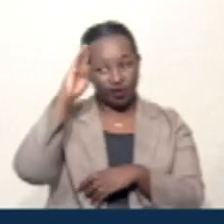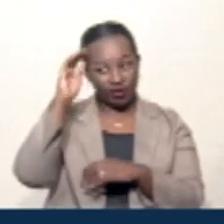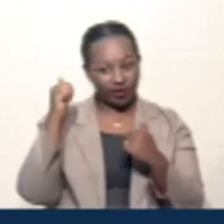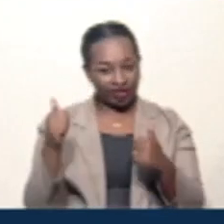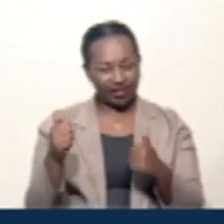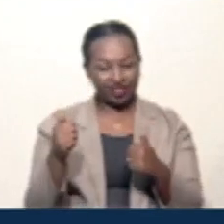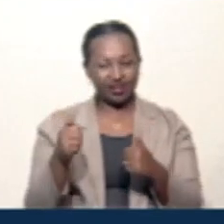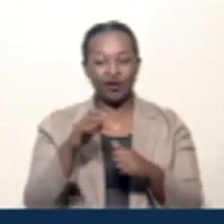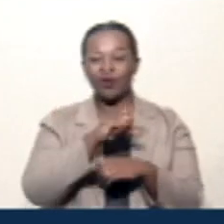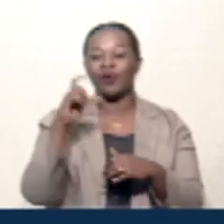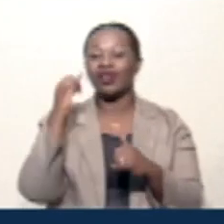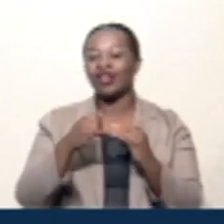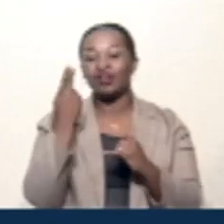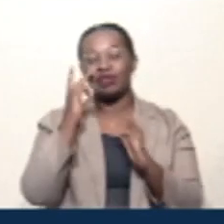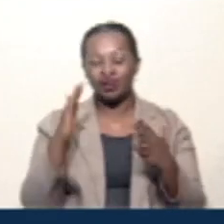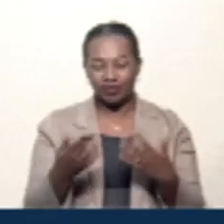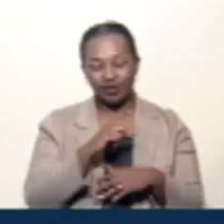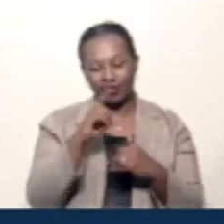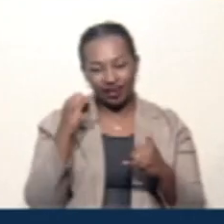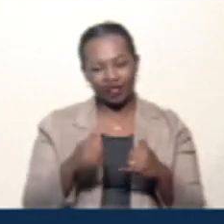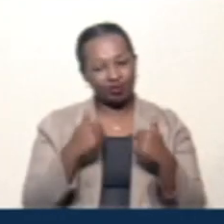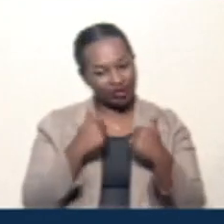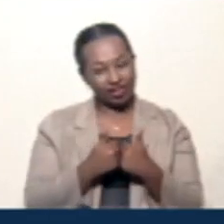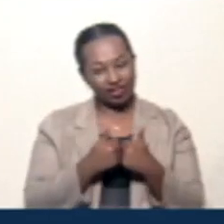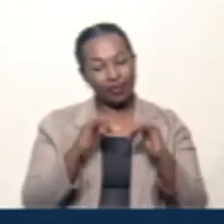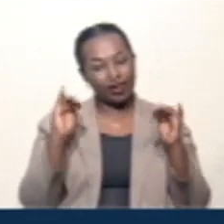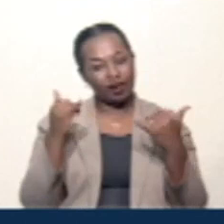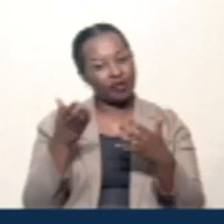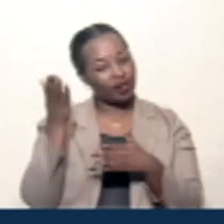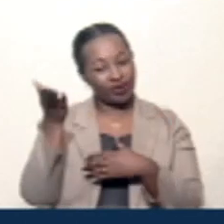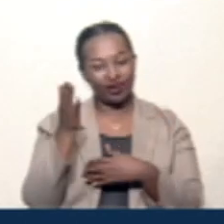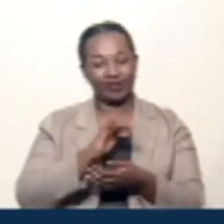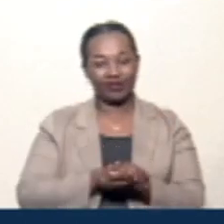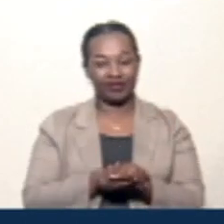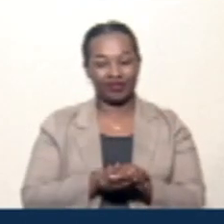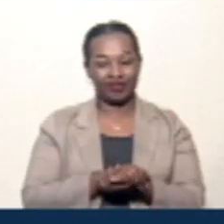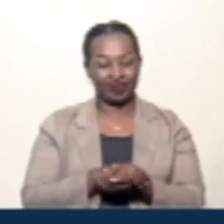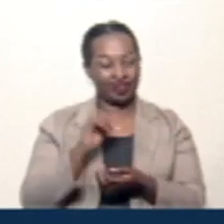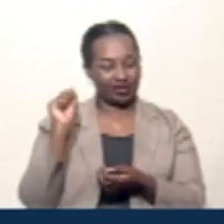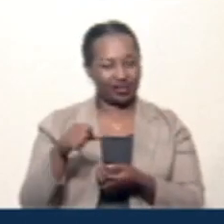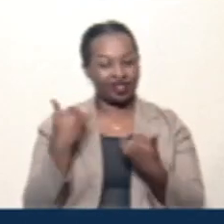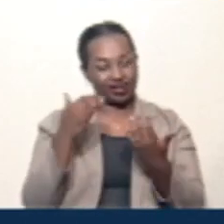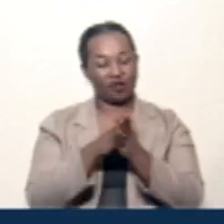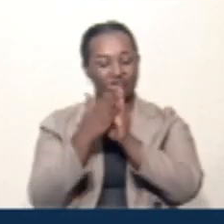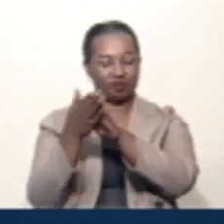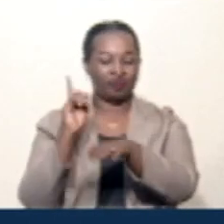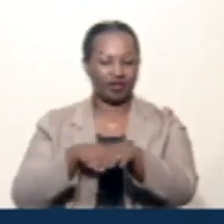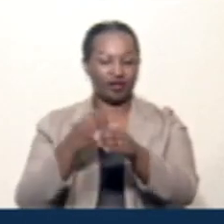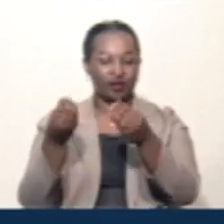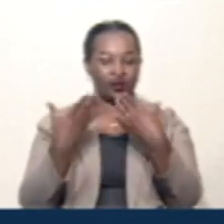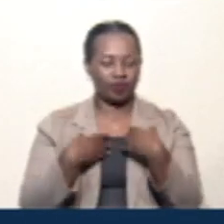Asumta. Weekend imeze gute? Weekend imeze neza. N'imikino? N'imikino irahari? Irahari. Umwanya nawe tugezaho